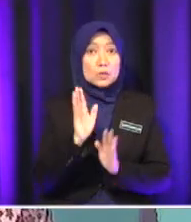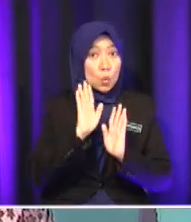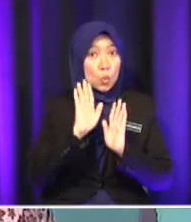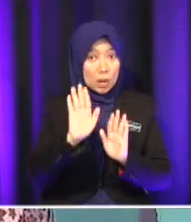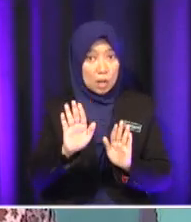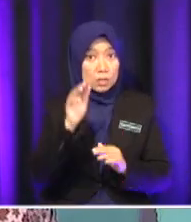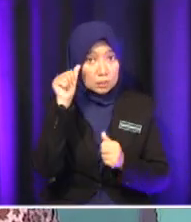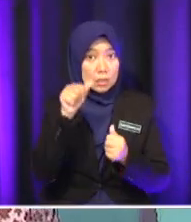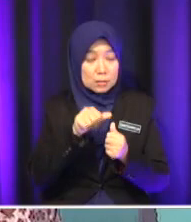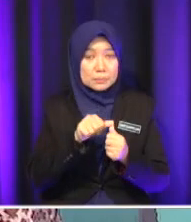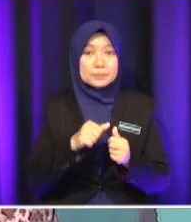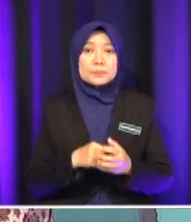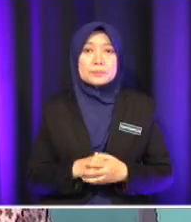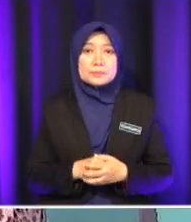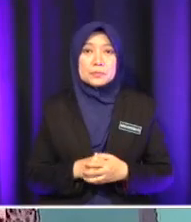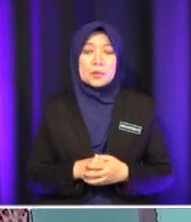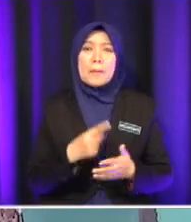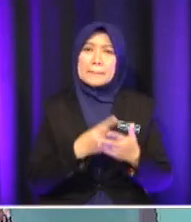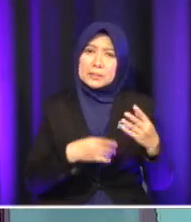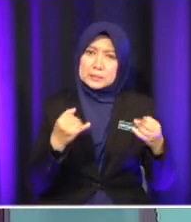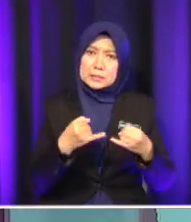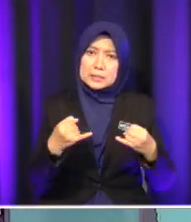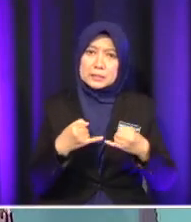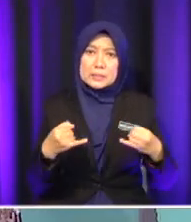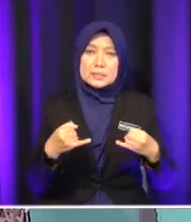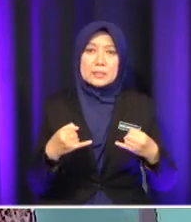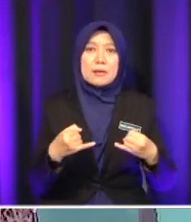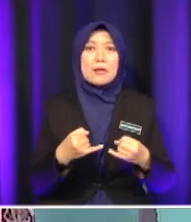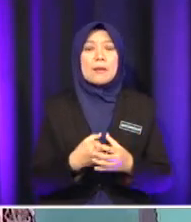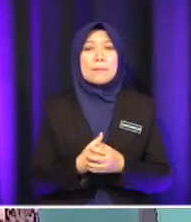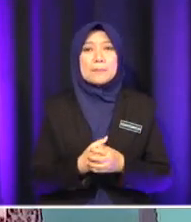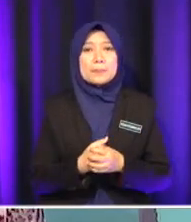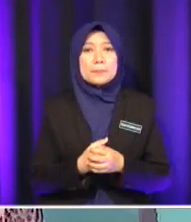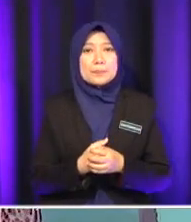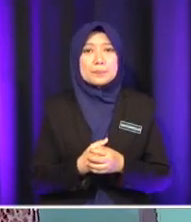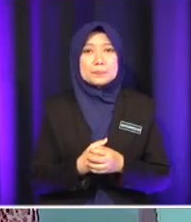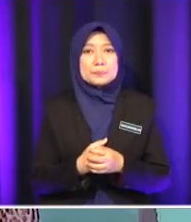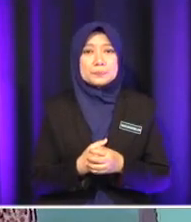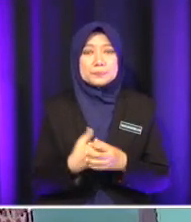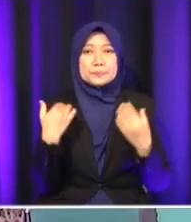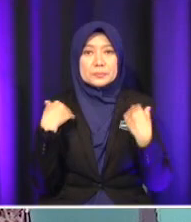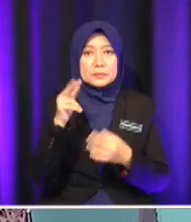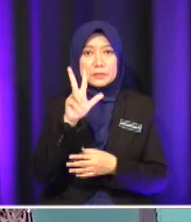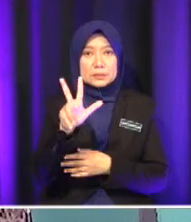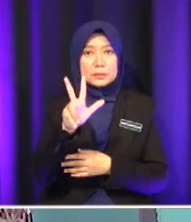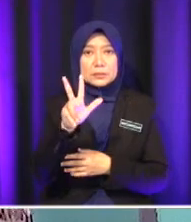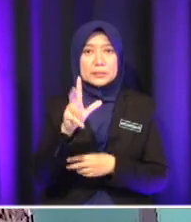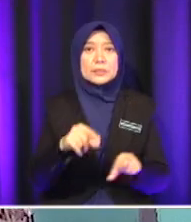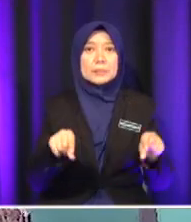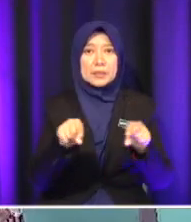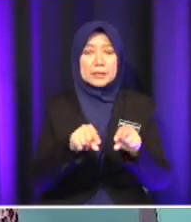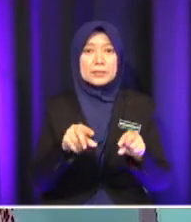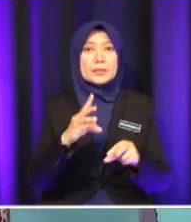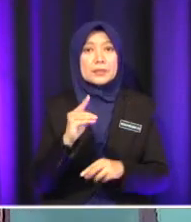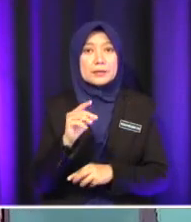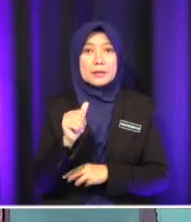tengok kepada jenis-jenis imbangan dagangan Oke kita lihat ada tiga jenis imbangan dagangan yang